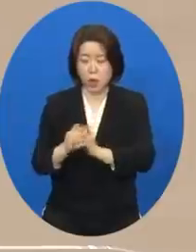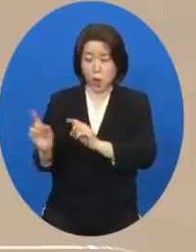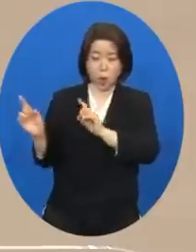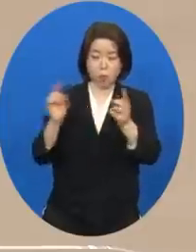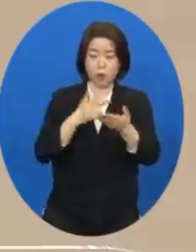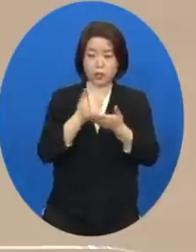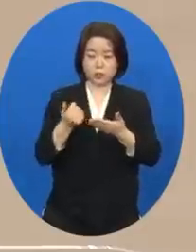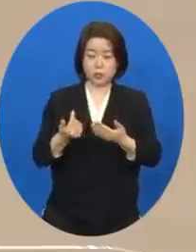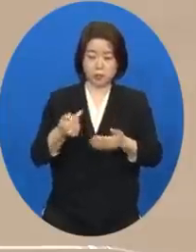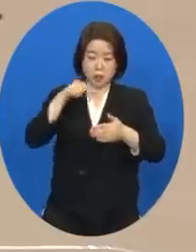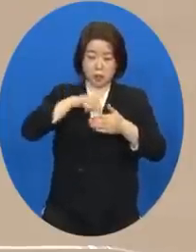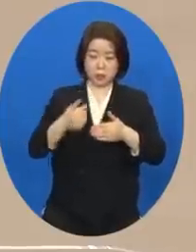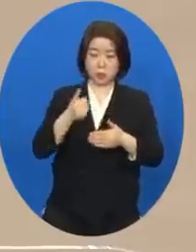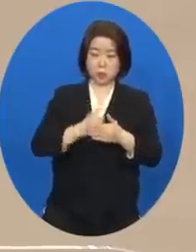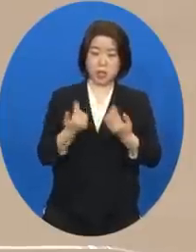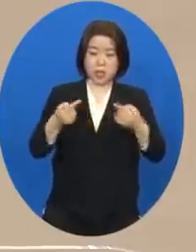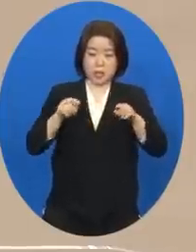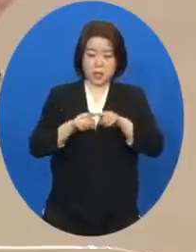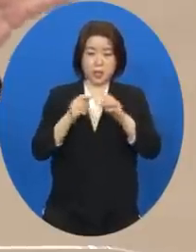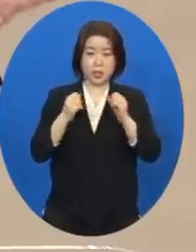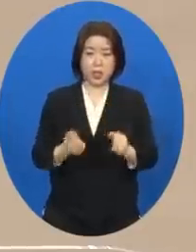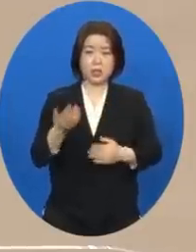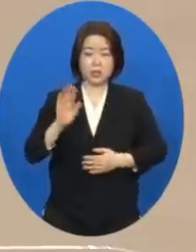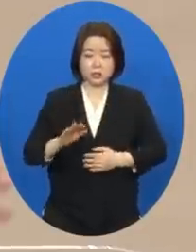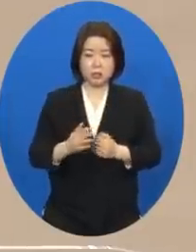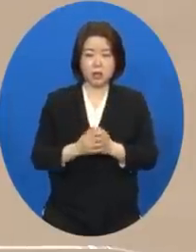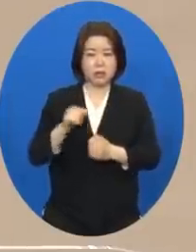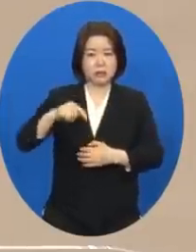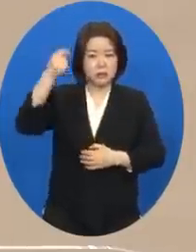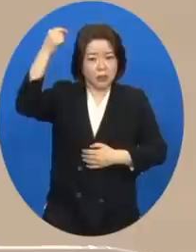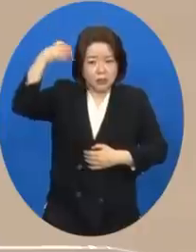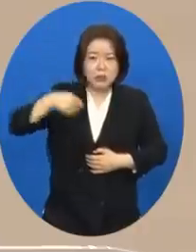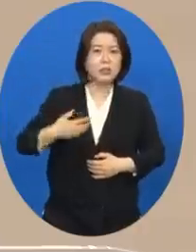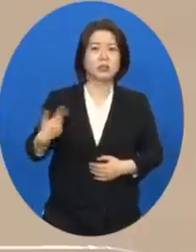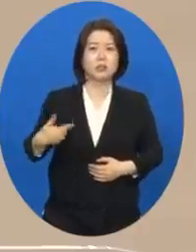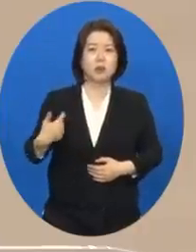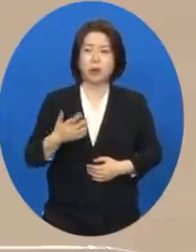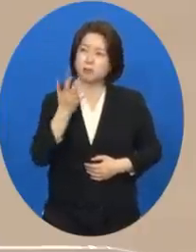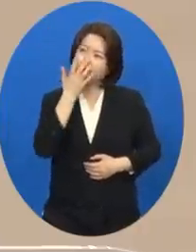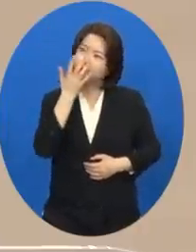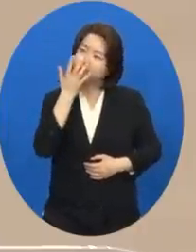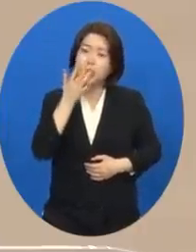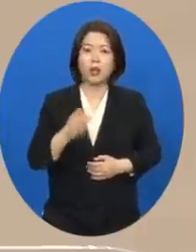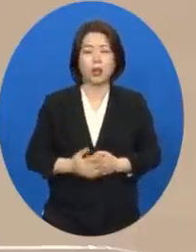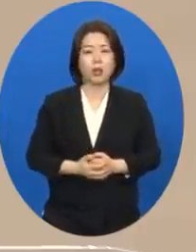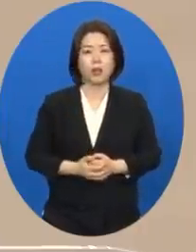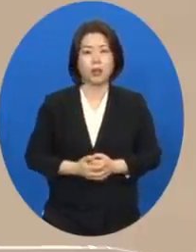께서도 여러분은 전혀 주님이 같이 계신 것 자체를 모르고 살아요